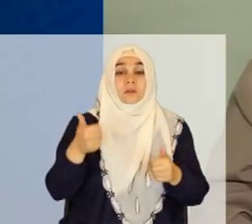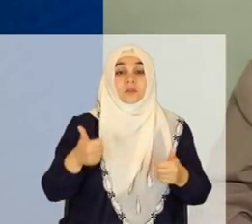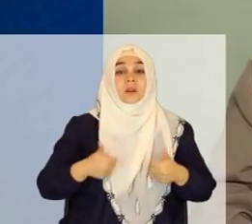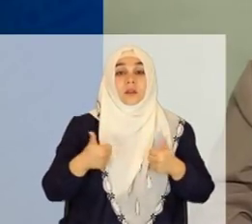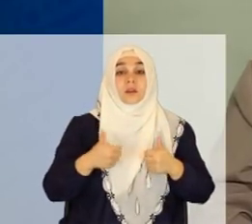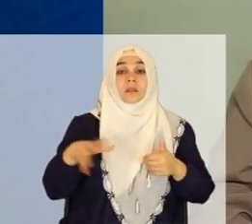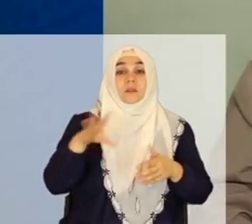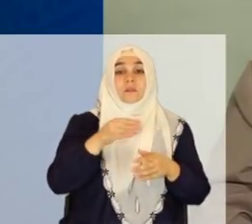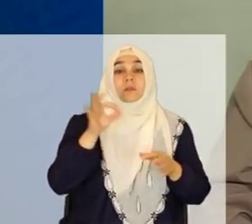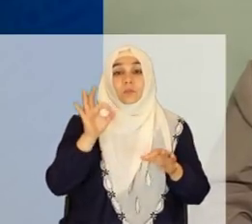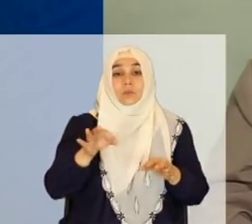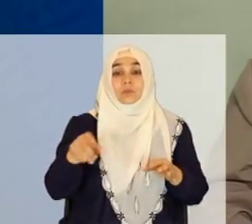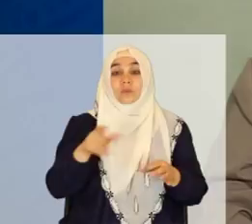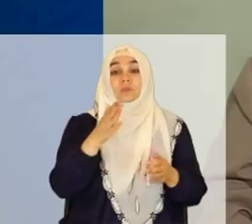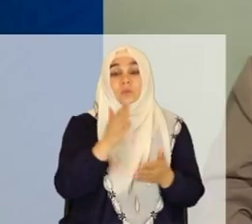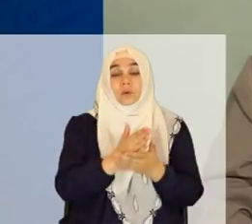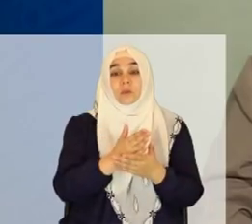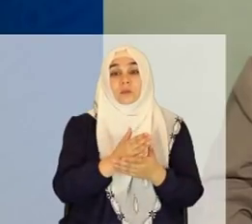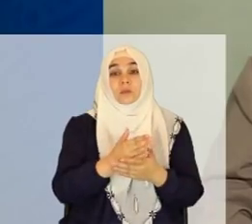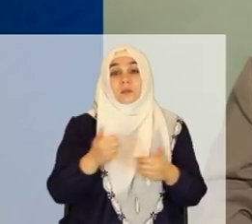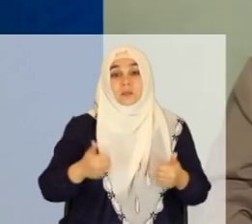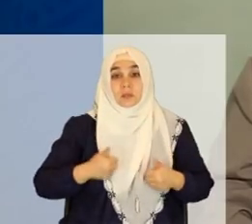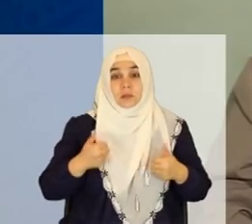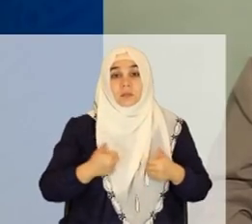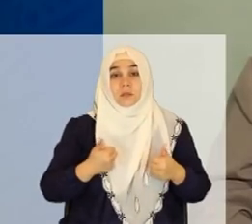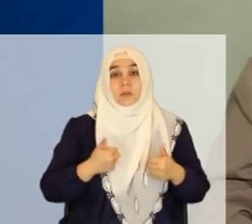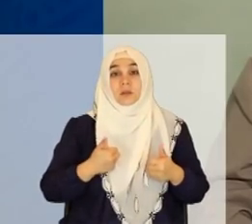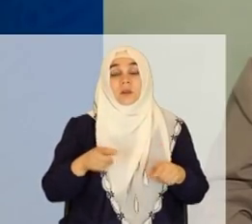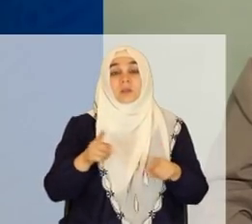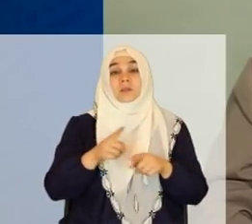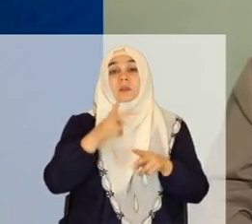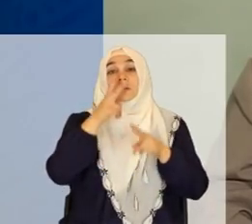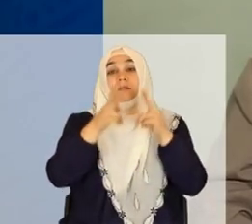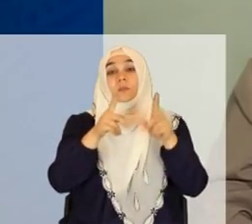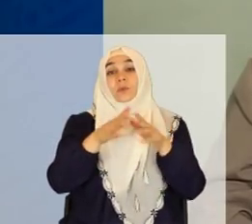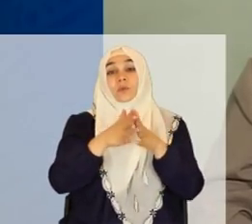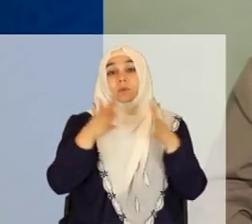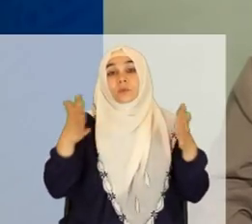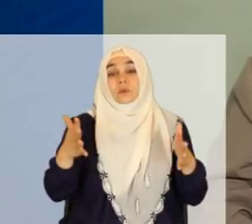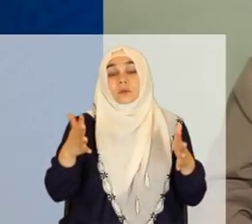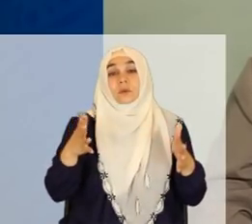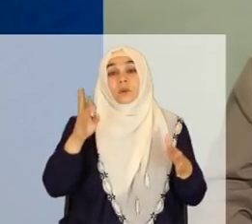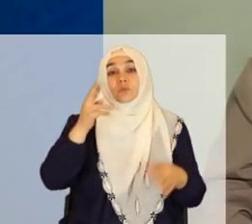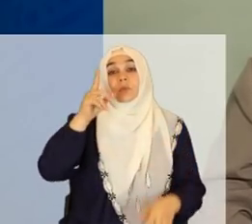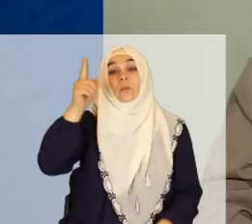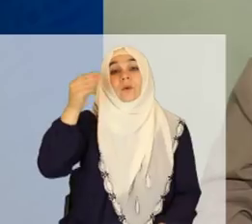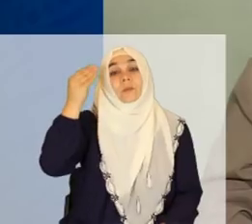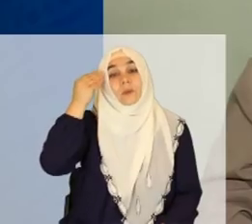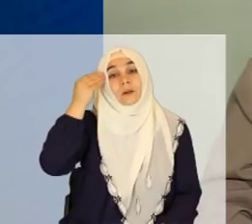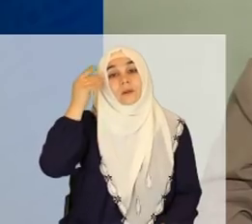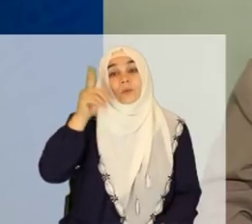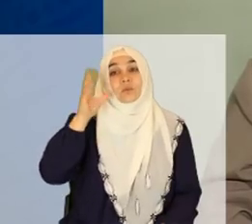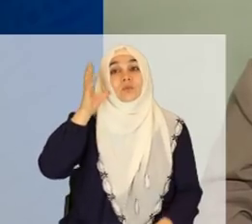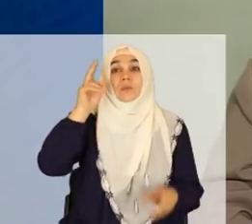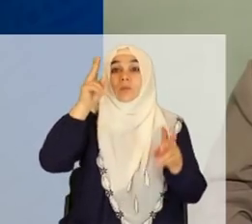Hamma narsani yo'li topiladi. Mani tushunishimcha shikoyat shuki, ko'pchilik jumani bahona qilib